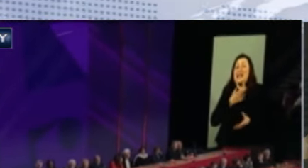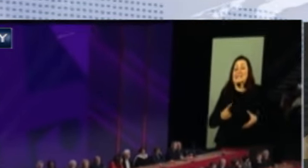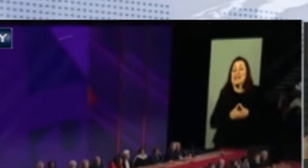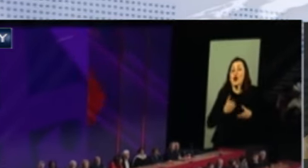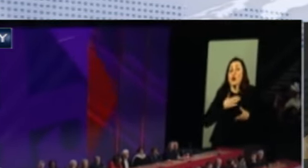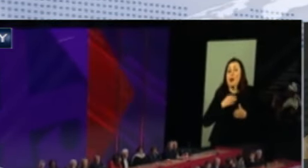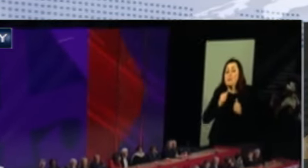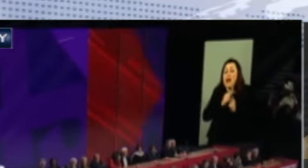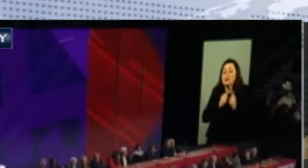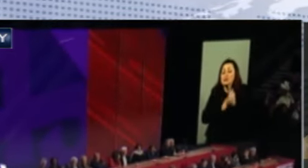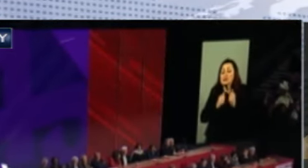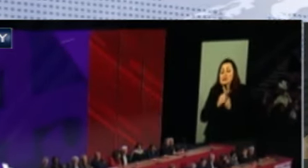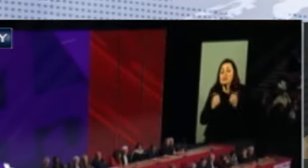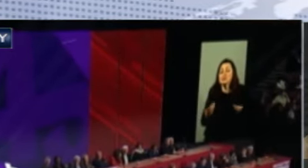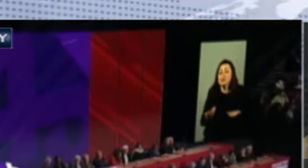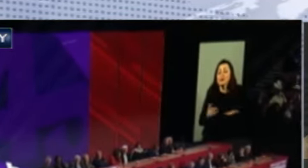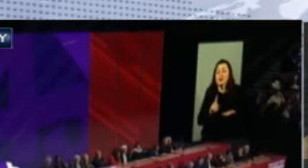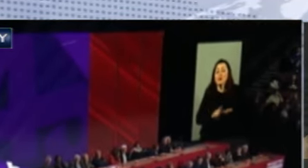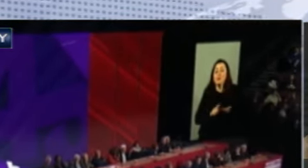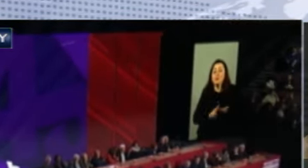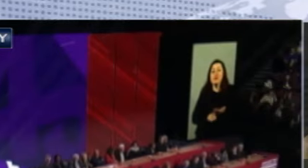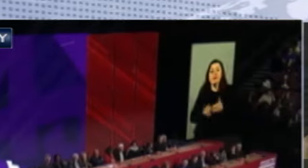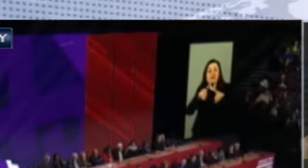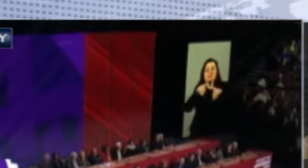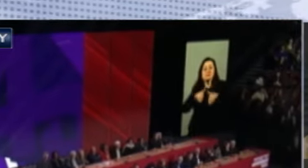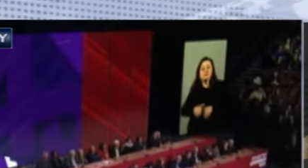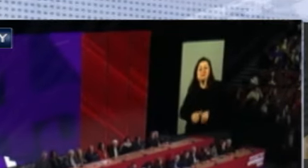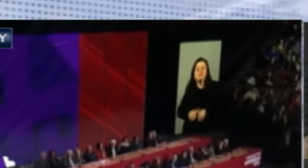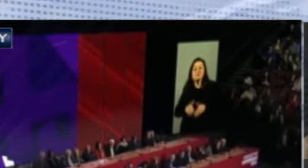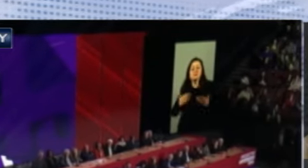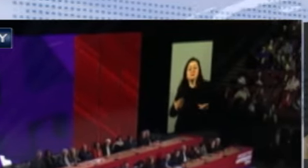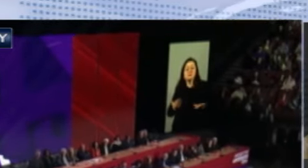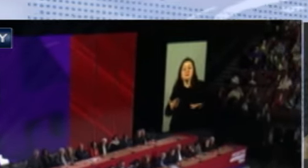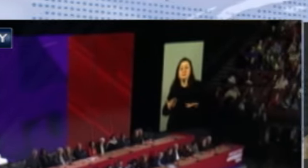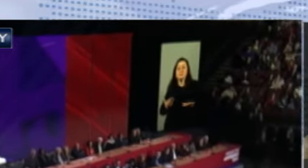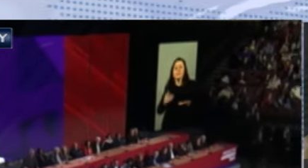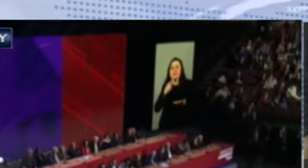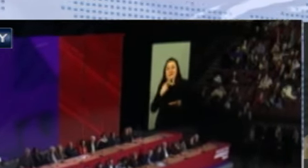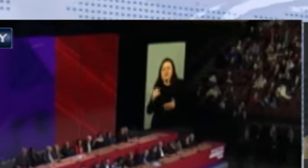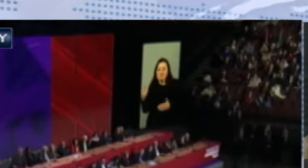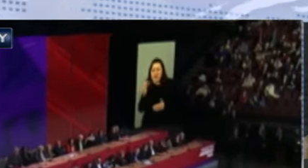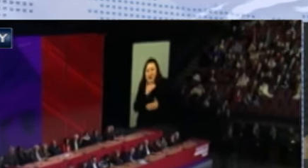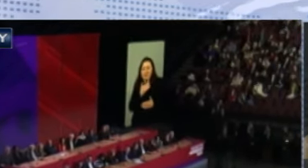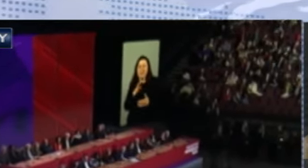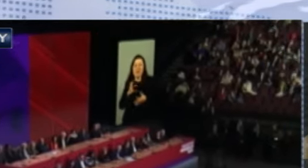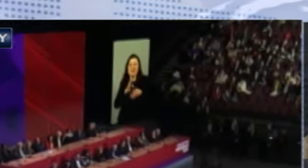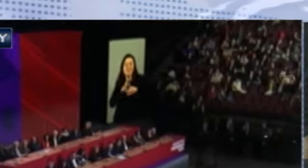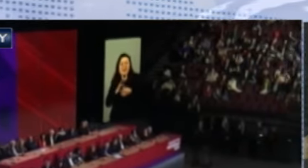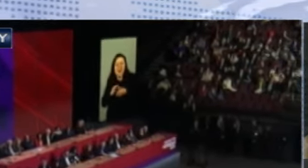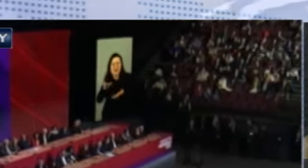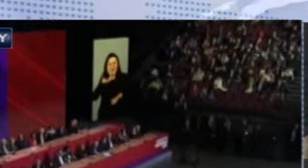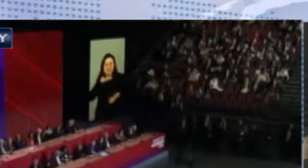πολιτικού χώρου, ο οποίος θα συναντηθεί σιγά σιγά με το τελικό, κατά τη γνώμη μου, και οριστικό πολιτικό τέλος